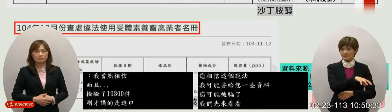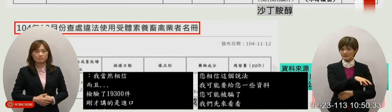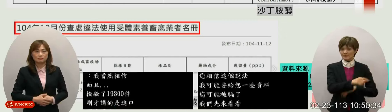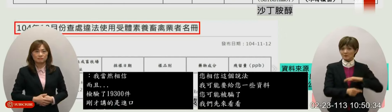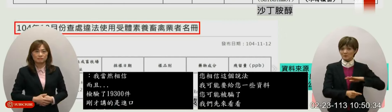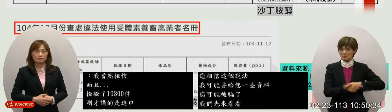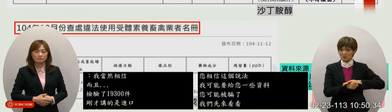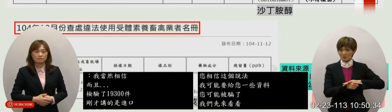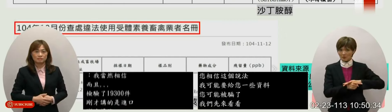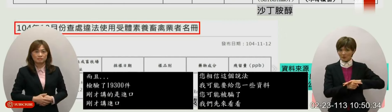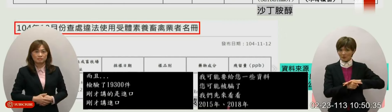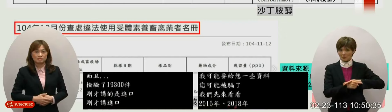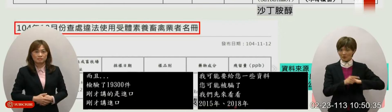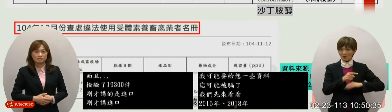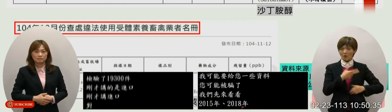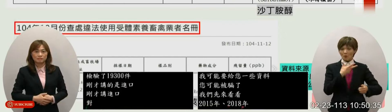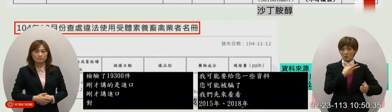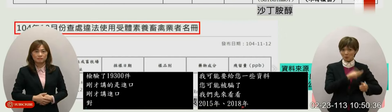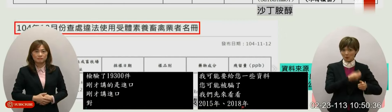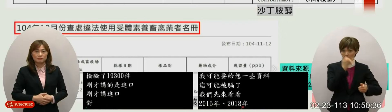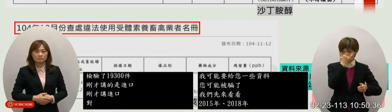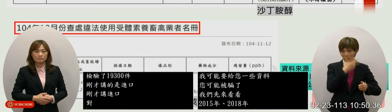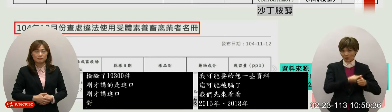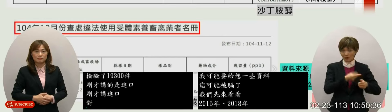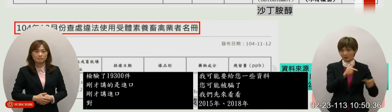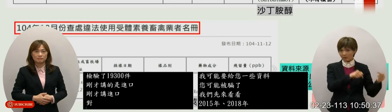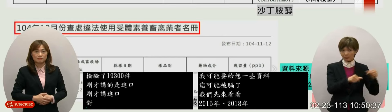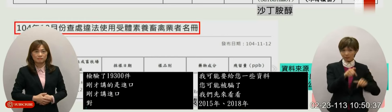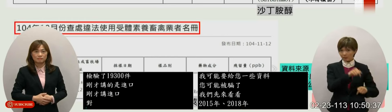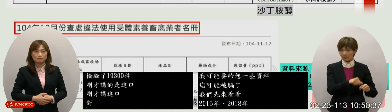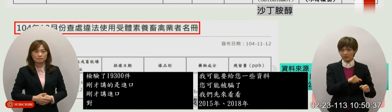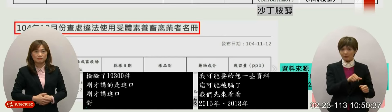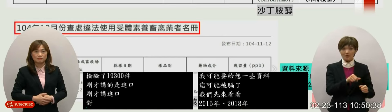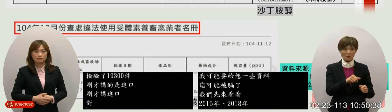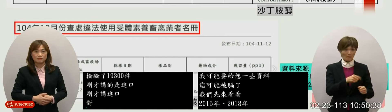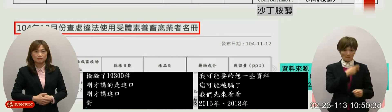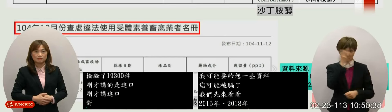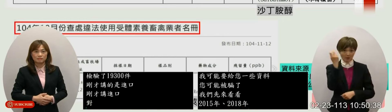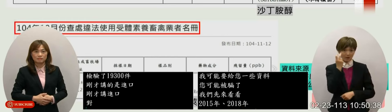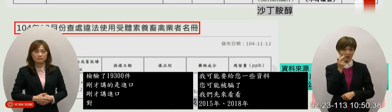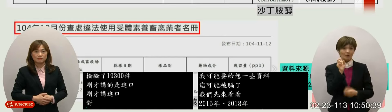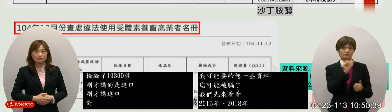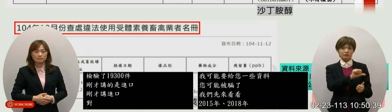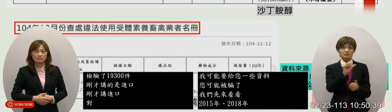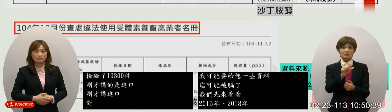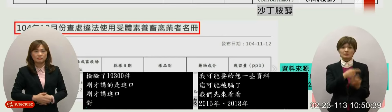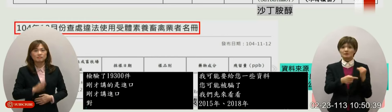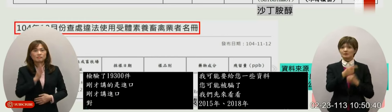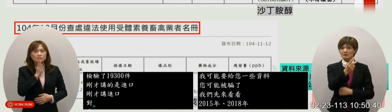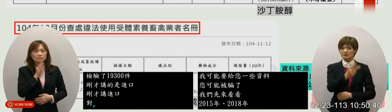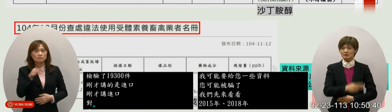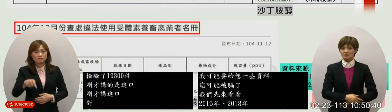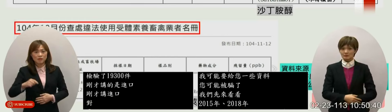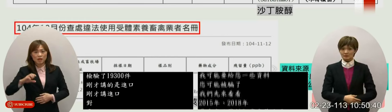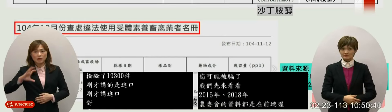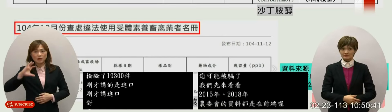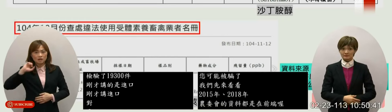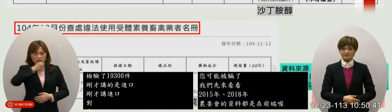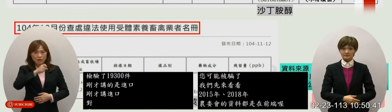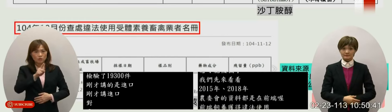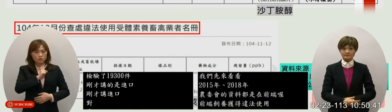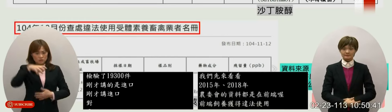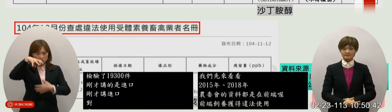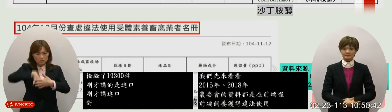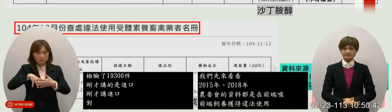用的查获违法使用瘦肉精，而且开罚2案，至少开罚2案。 是， 这是第一个， 那是国内养猪场